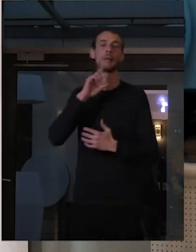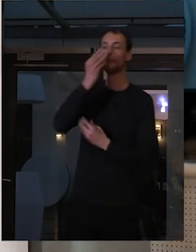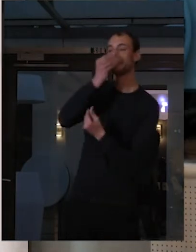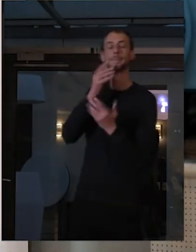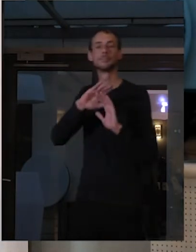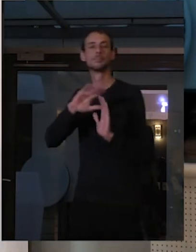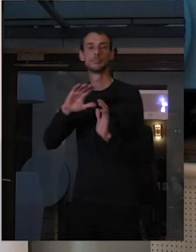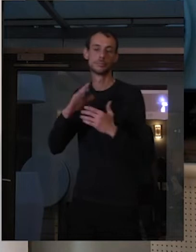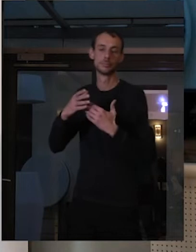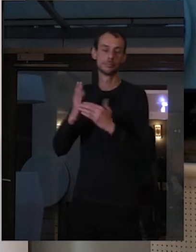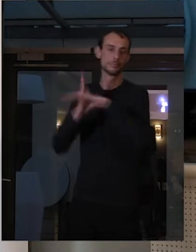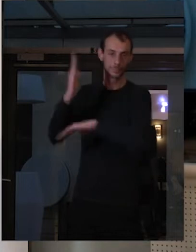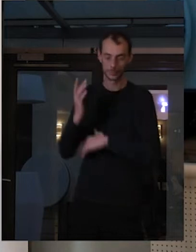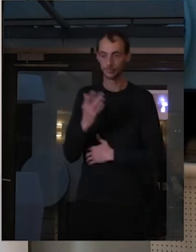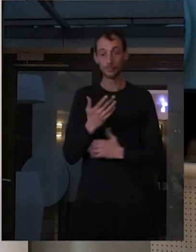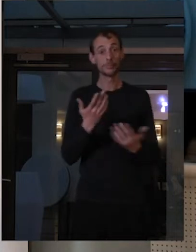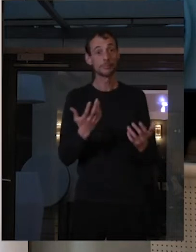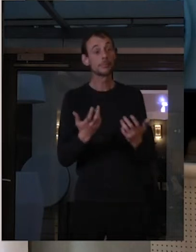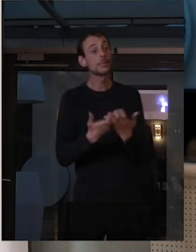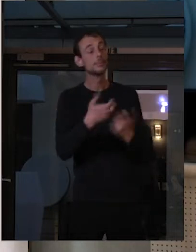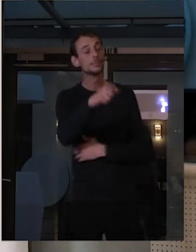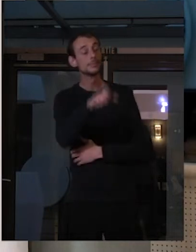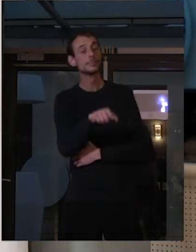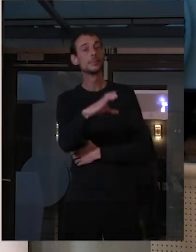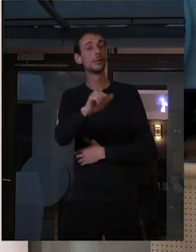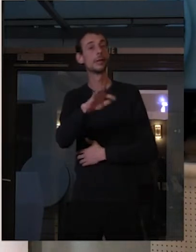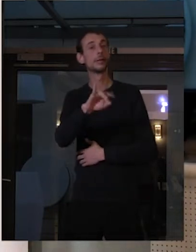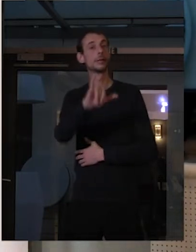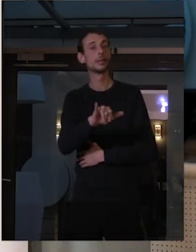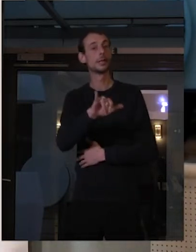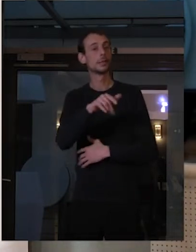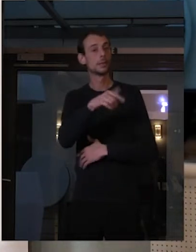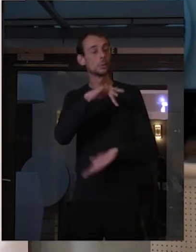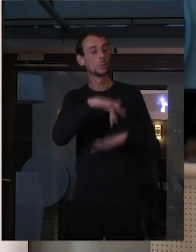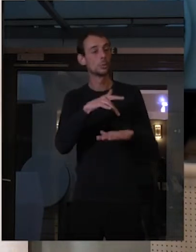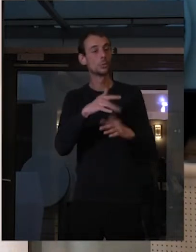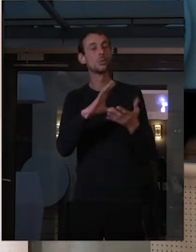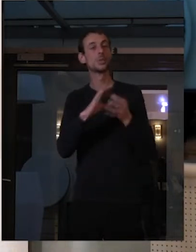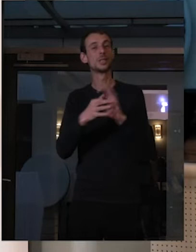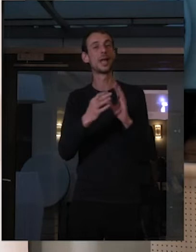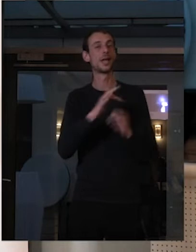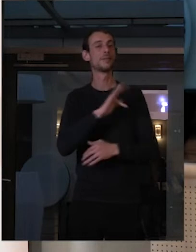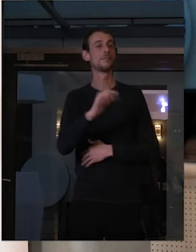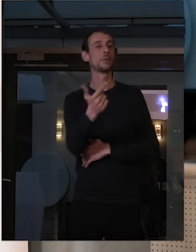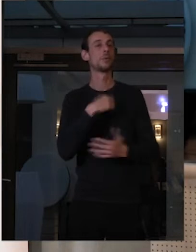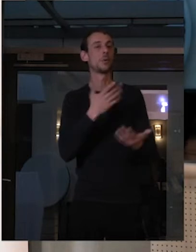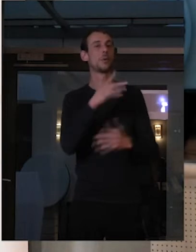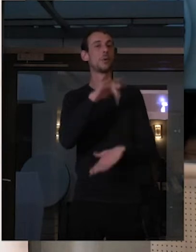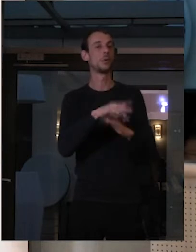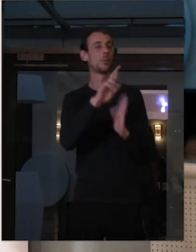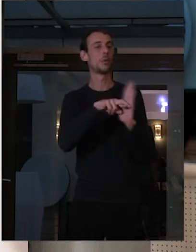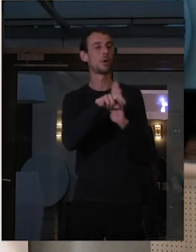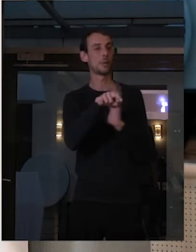Cathy, tu es passée dans un reportage il y a quelques mois sur France 2. Donc on va en voir un extrait justement